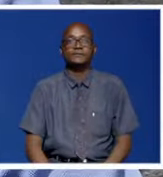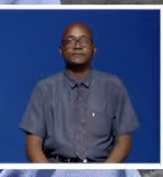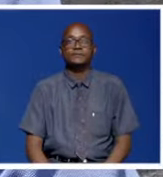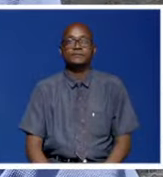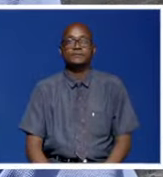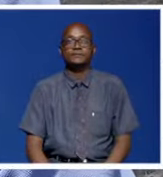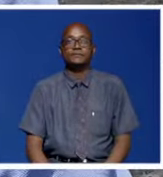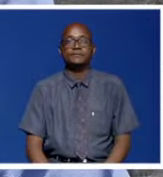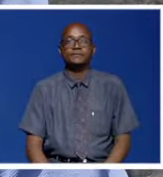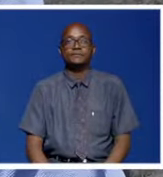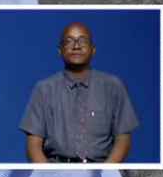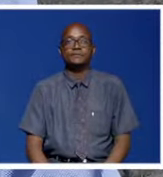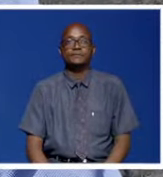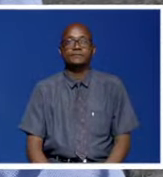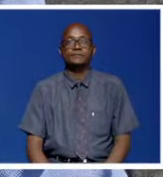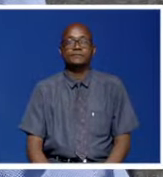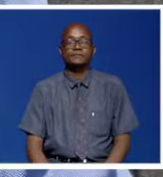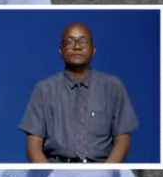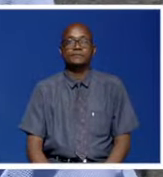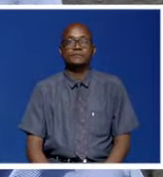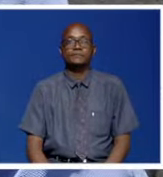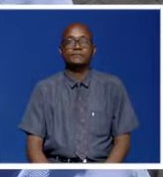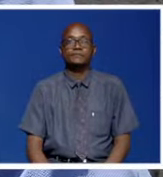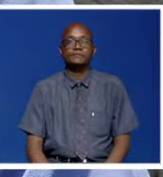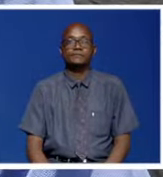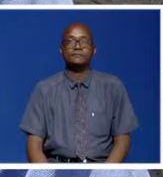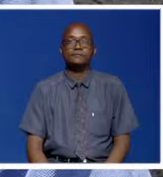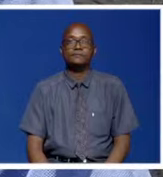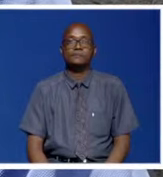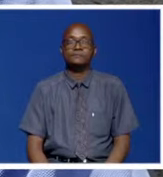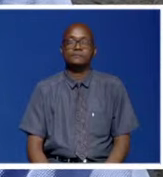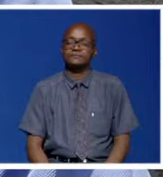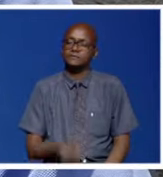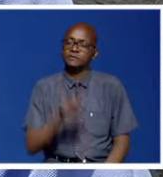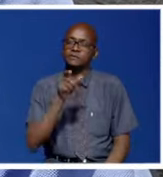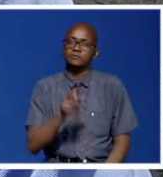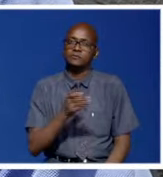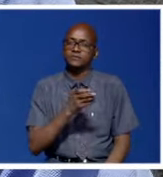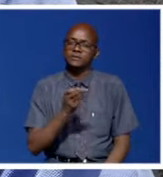Mtu mwingine bila tu uoga asema